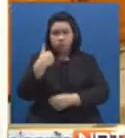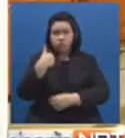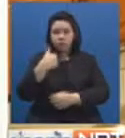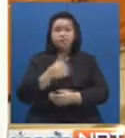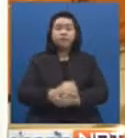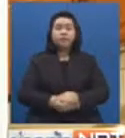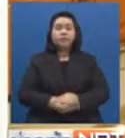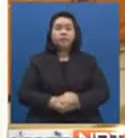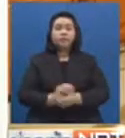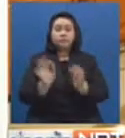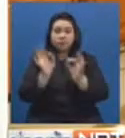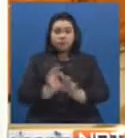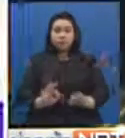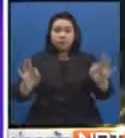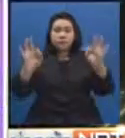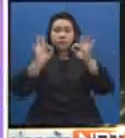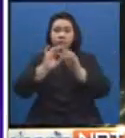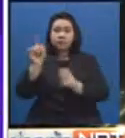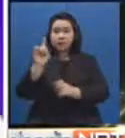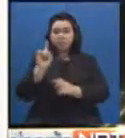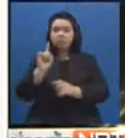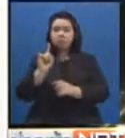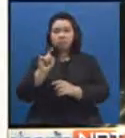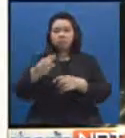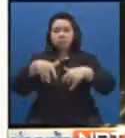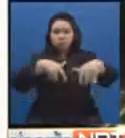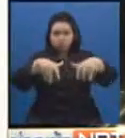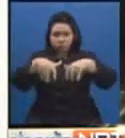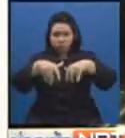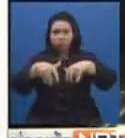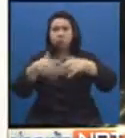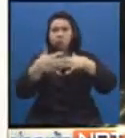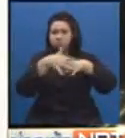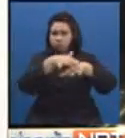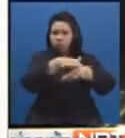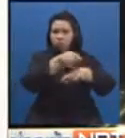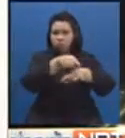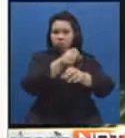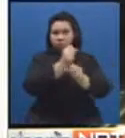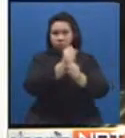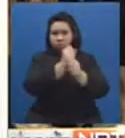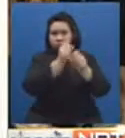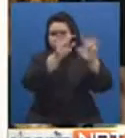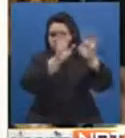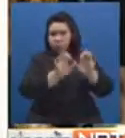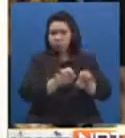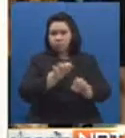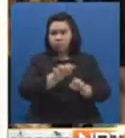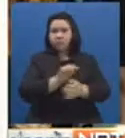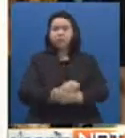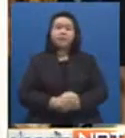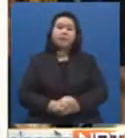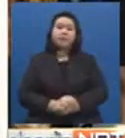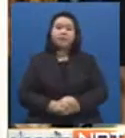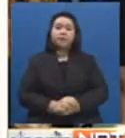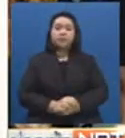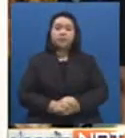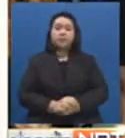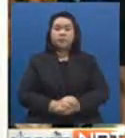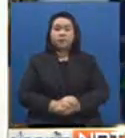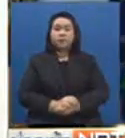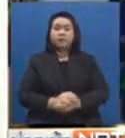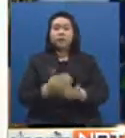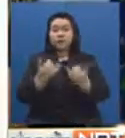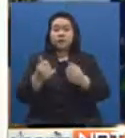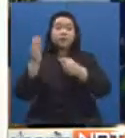โดยแนะนำนะคะถึงเรื่องของการมีส่วนร่วมของประชาชนต่อร่างรัฐธรรมนูญฉบับใหม่ค่ะโดยคุณเอกเลิศรัตน์รัตนวานิช